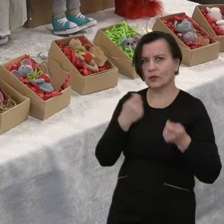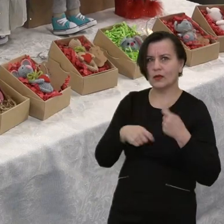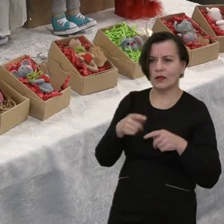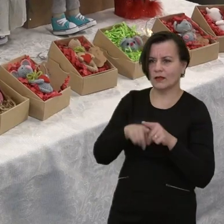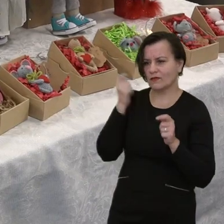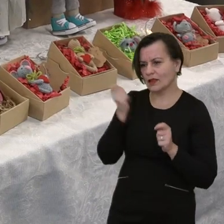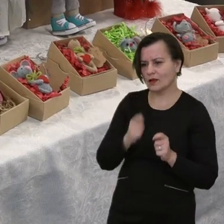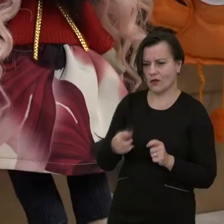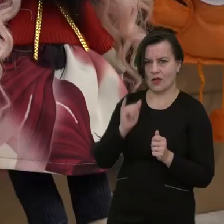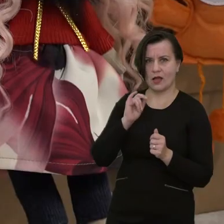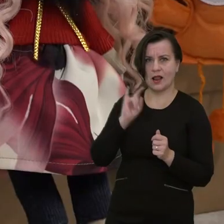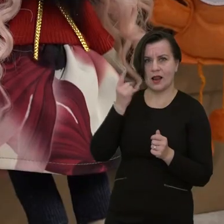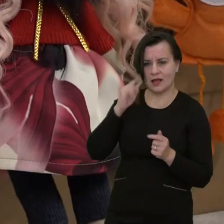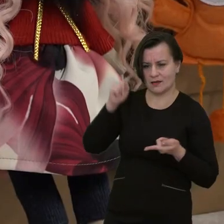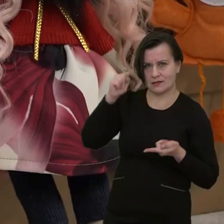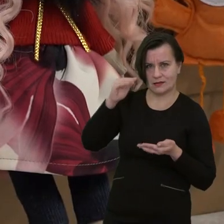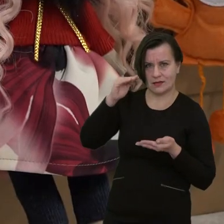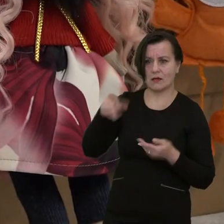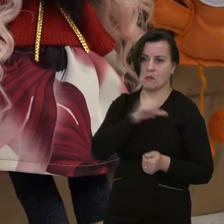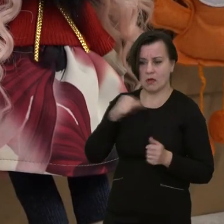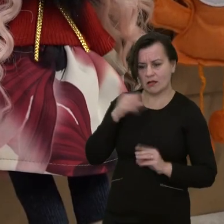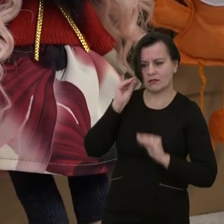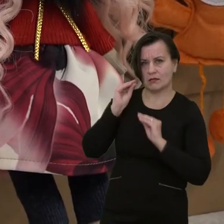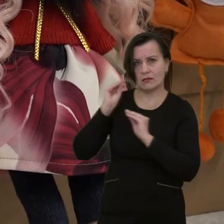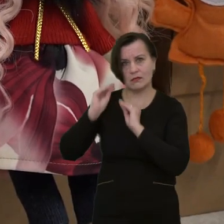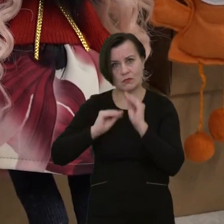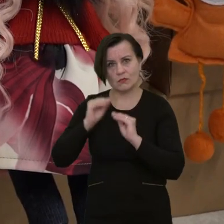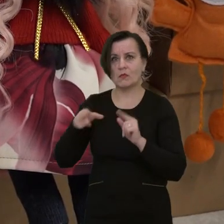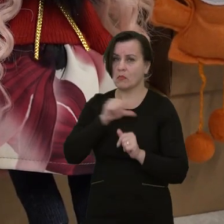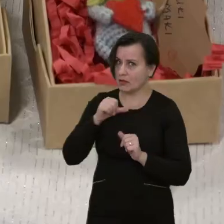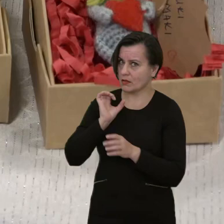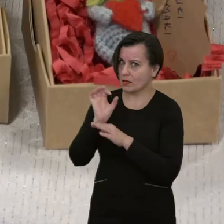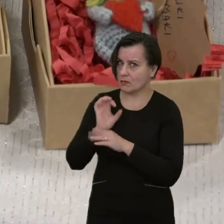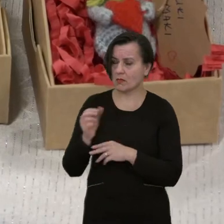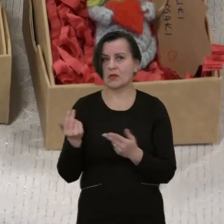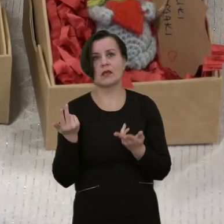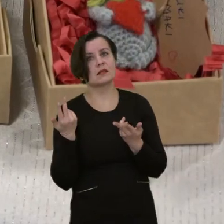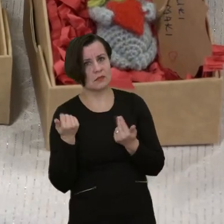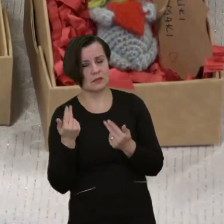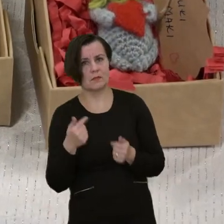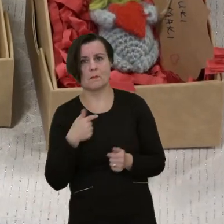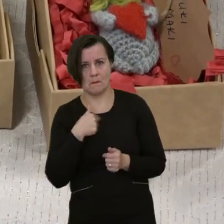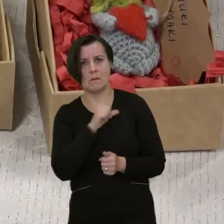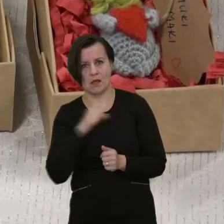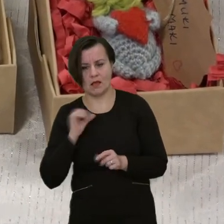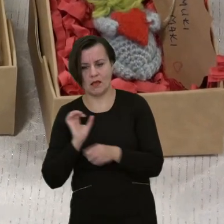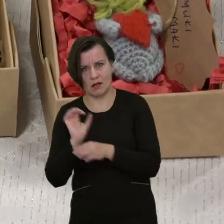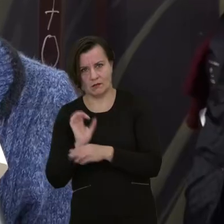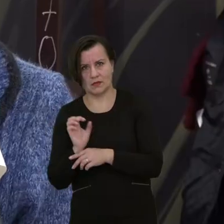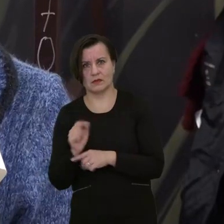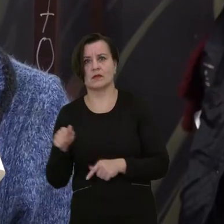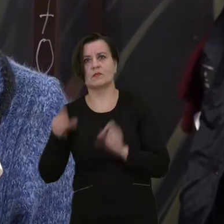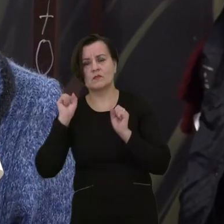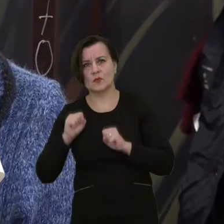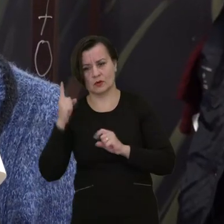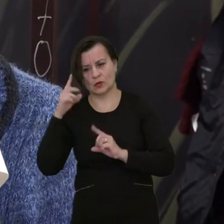vilioja turbūt mergaitės, tokios nuostabios lėlytės. Ar pati jas kūrėt, pati gamina? Darau pati, mano čia kurti darbeliai.